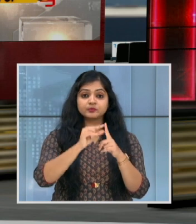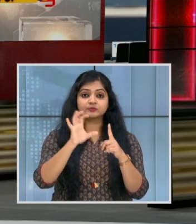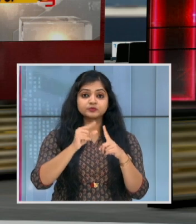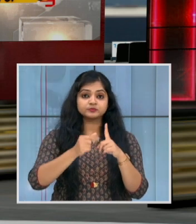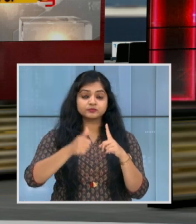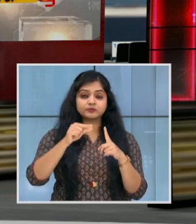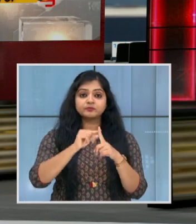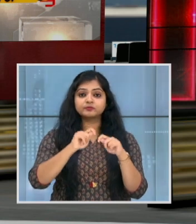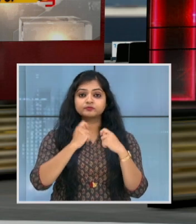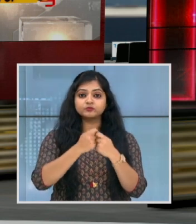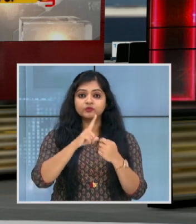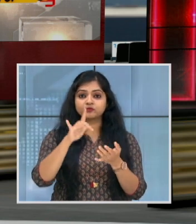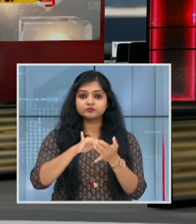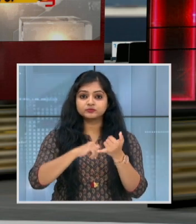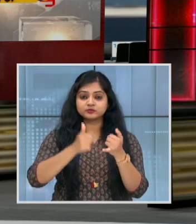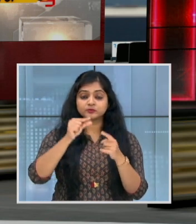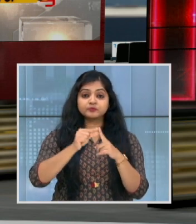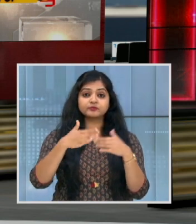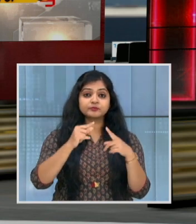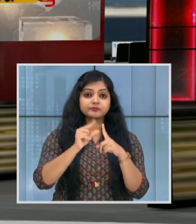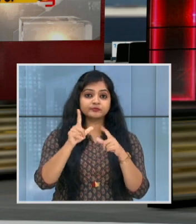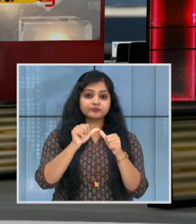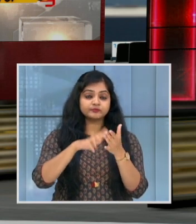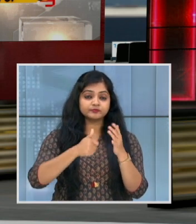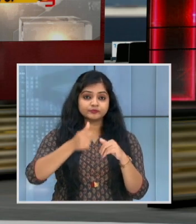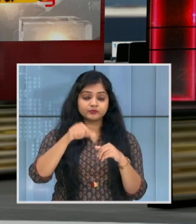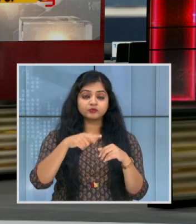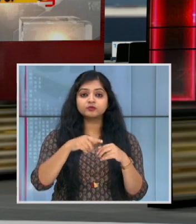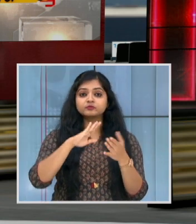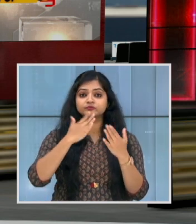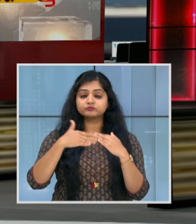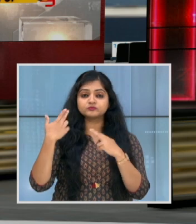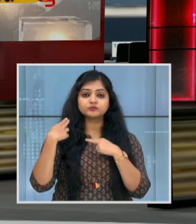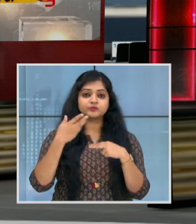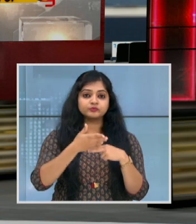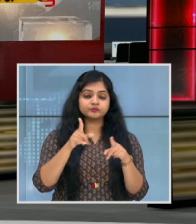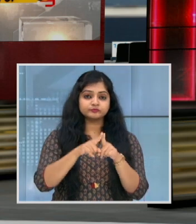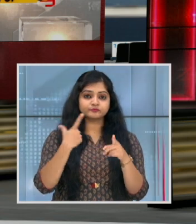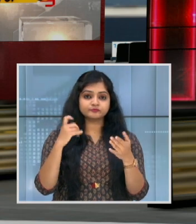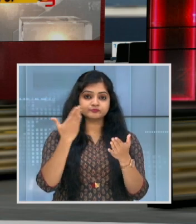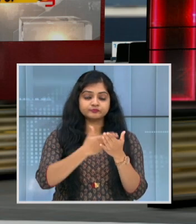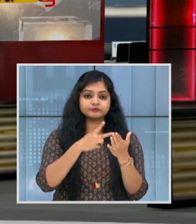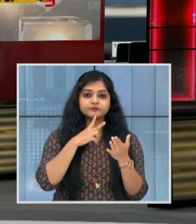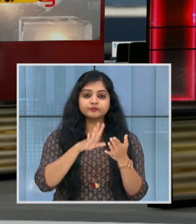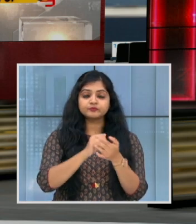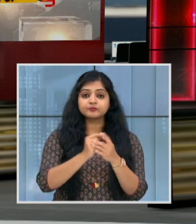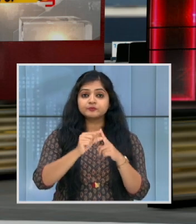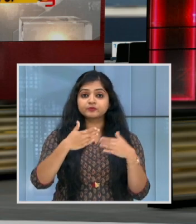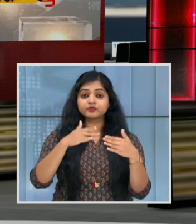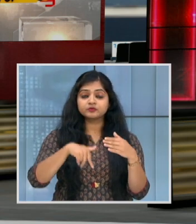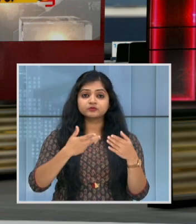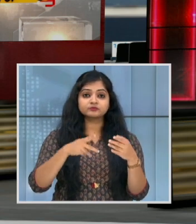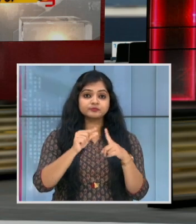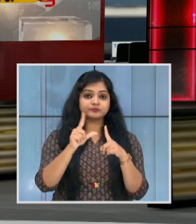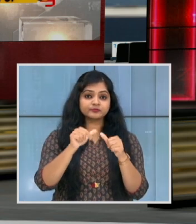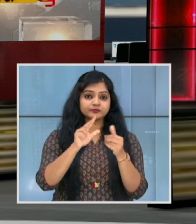പാർട്ടി ലോക്കൽ സെക്രട്ടറി, പ്ലാസ്റ്റിക് സംസ്കരണ പ്ലാന്റ് ഉടമ എന്നിവരാണ് മരണത്തിന് ഉത്തരവാദികളെന്ന് പരാതിയിൽ ചൂണ്ടിക്കാട്ടുന്നു. പ്ലാസ്റ്റിക് സംസ്കരണ പ്ലാന്റുമായി